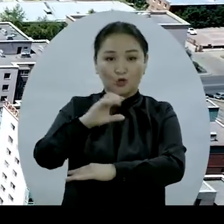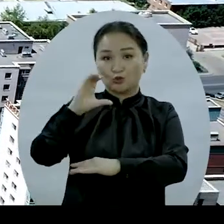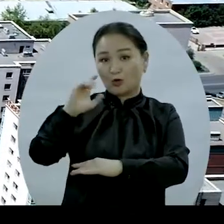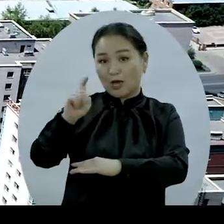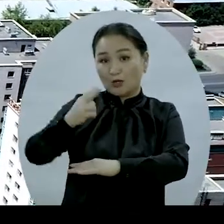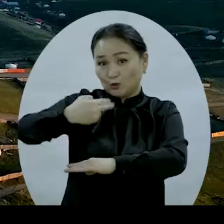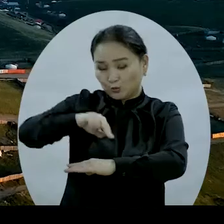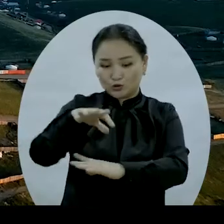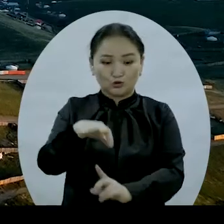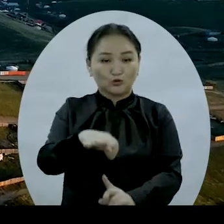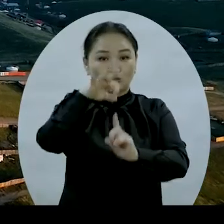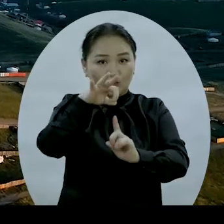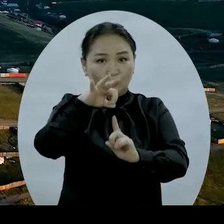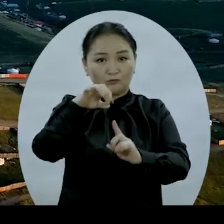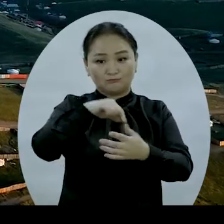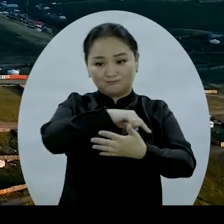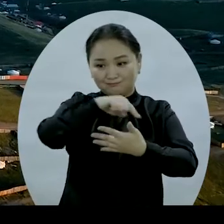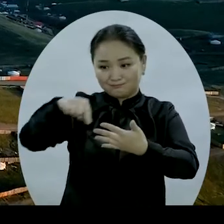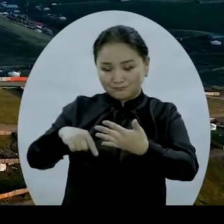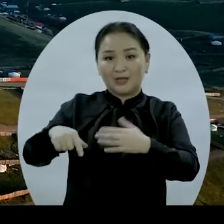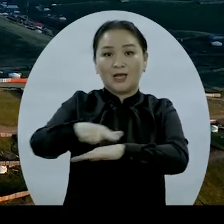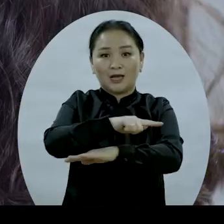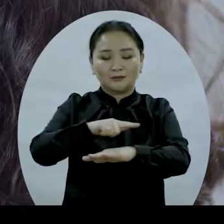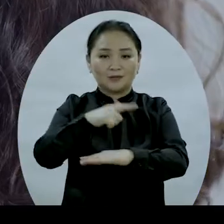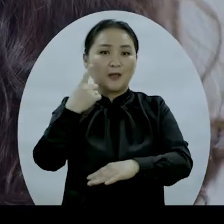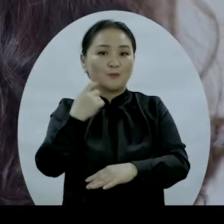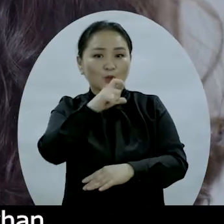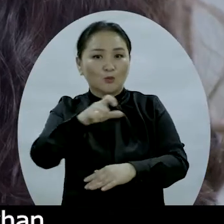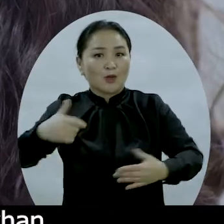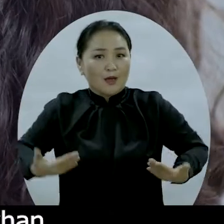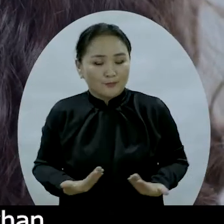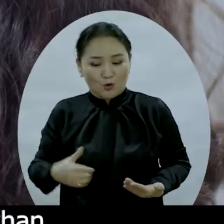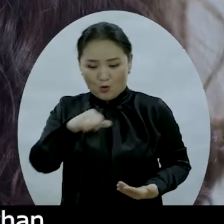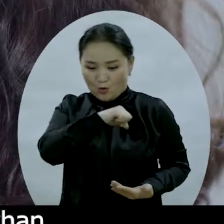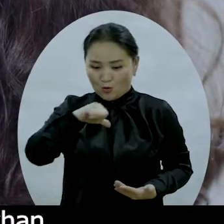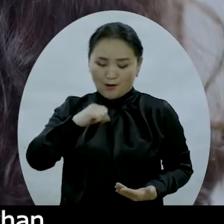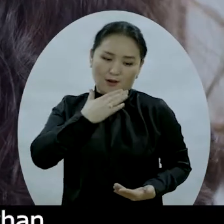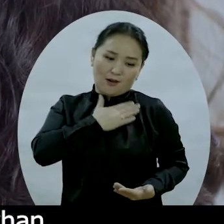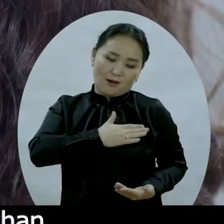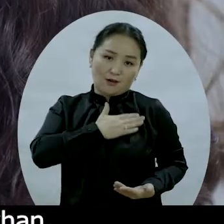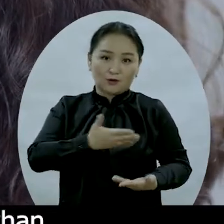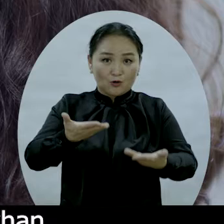Сонгон хайрхан дүүргүүдийг сонгон тухайн бүс орон нутагт амьдарч буй эмэгтэйчүүдэд өөрийгөө